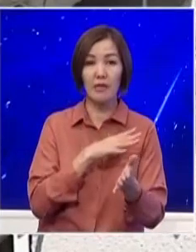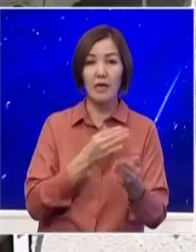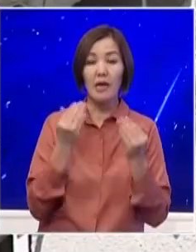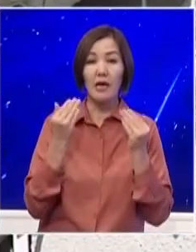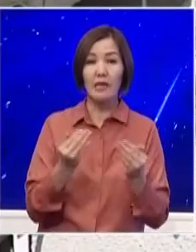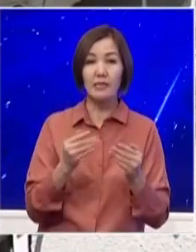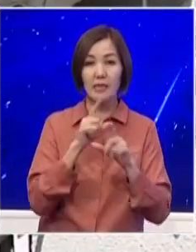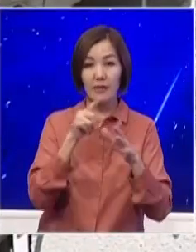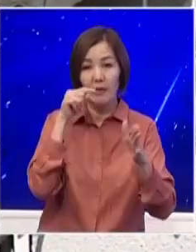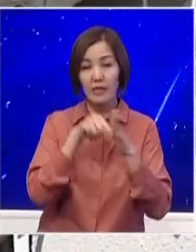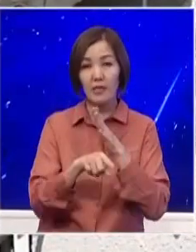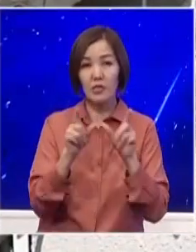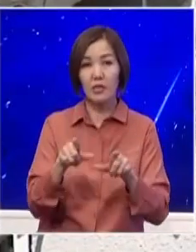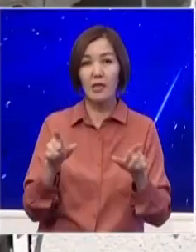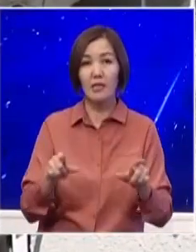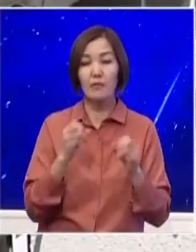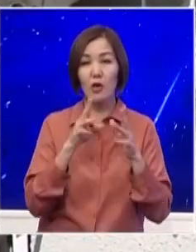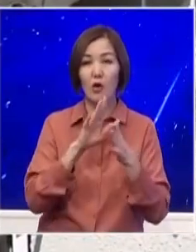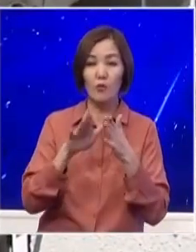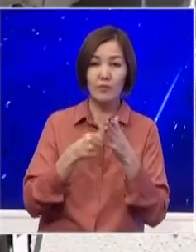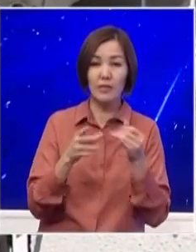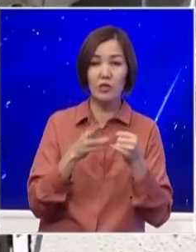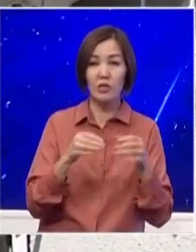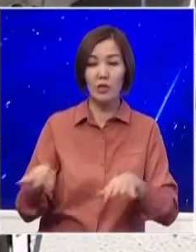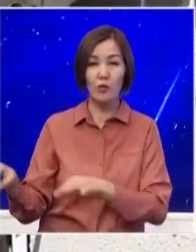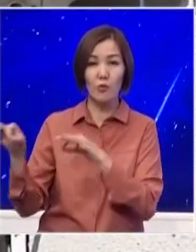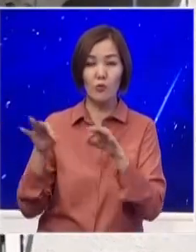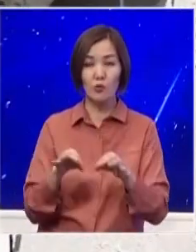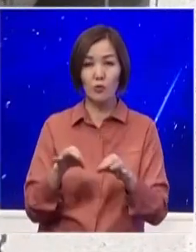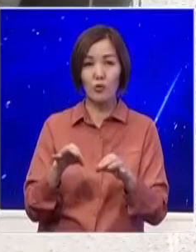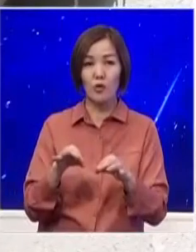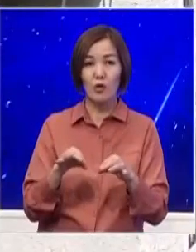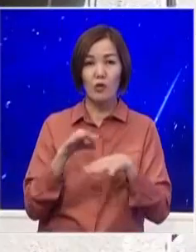қазір ғимарат ішіндегі адамдарды қауіпсіз жерге көшіру жаттығуы болып жатыр.